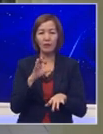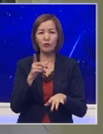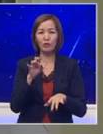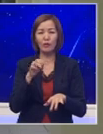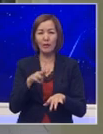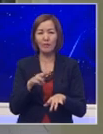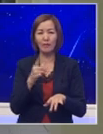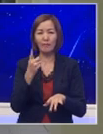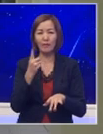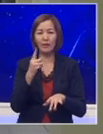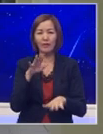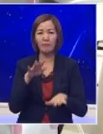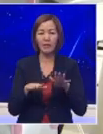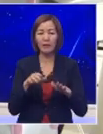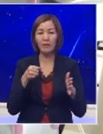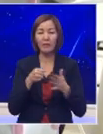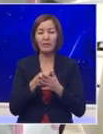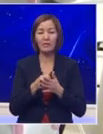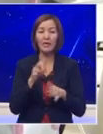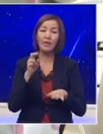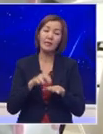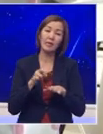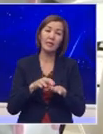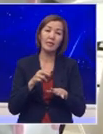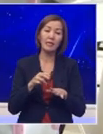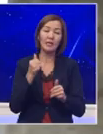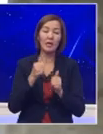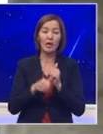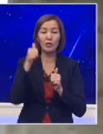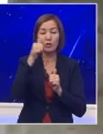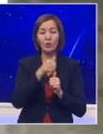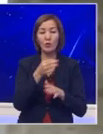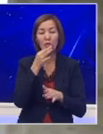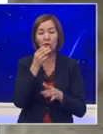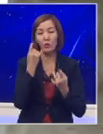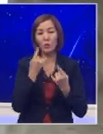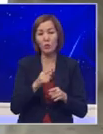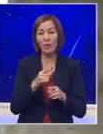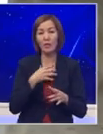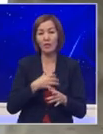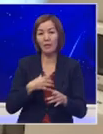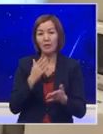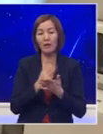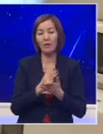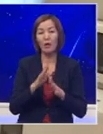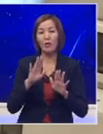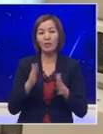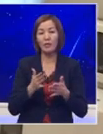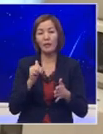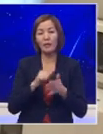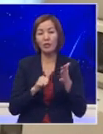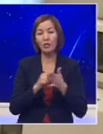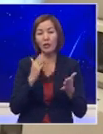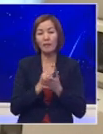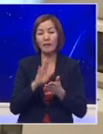1 килограммға дейін. Дәрігерлер жыл сайын шала туған балалар көп екеніне дабыл қағып отыр. Олардың мәліметінше мұндай жағдайға бірнеше себеп